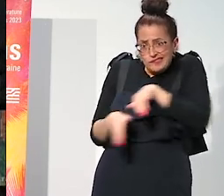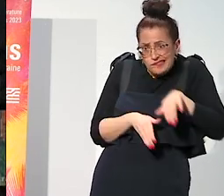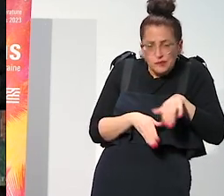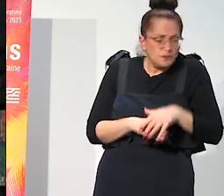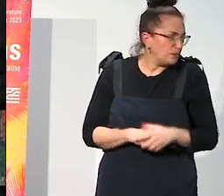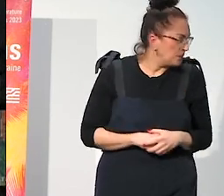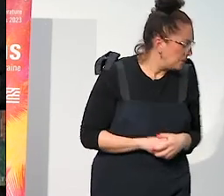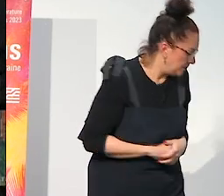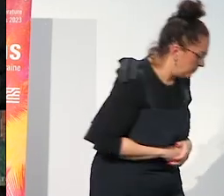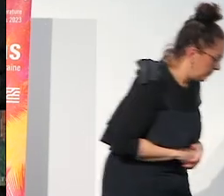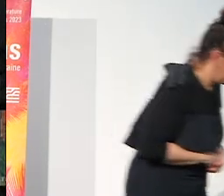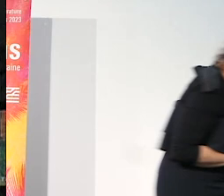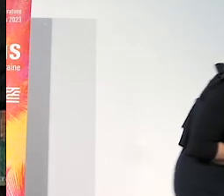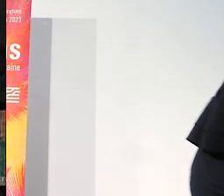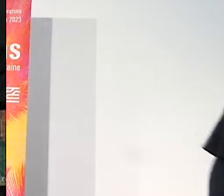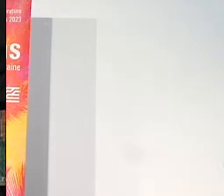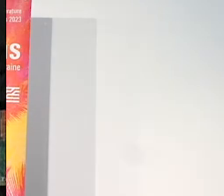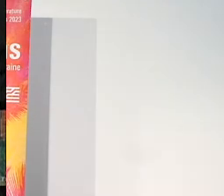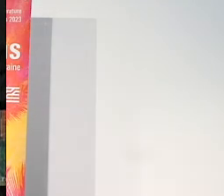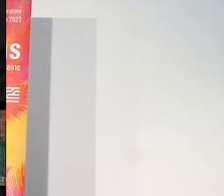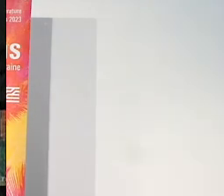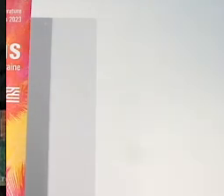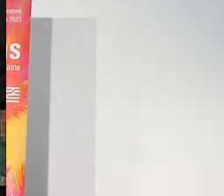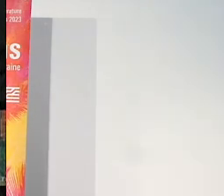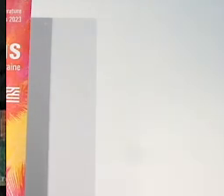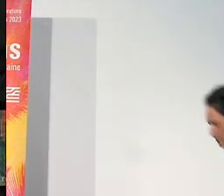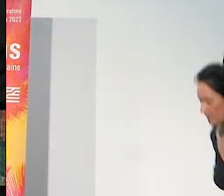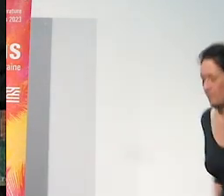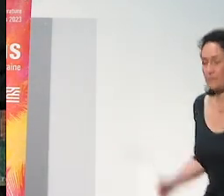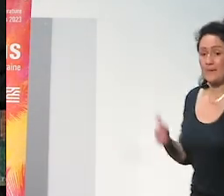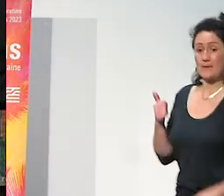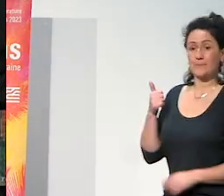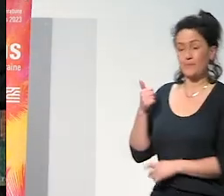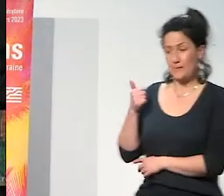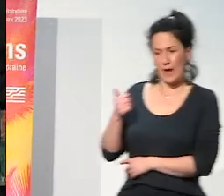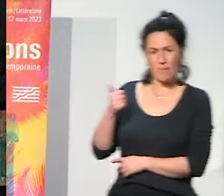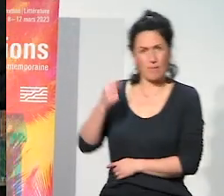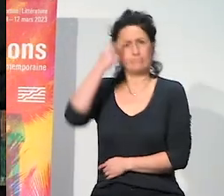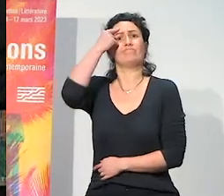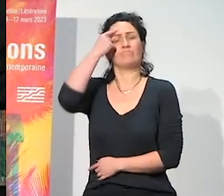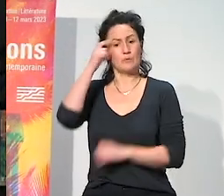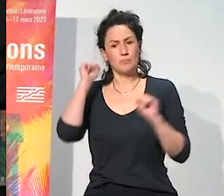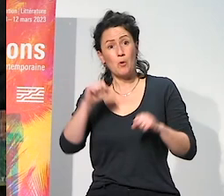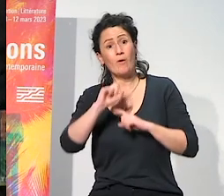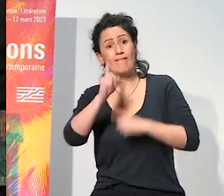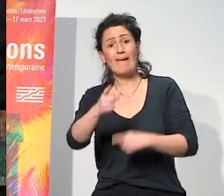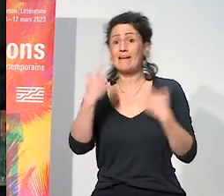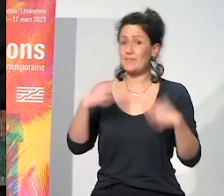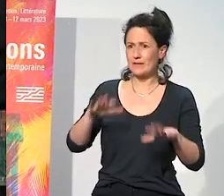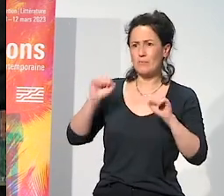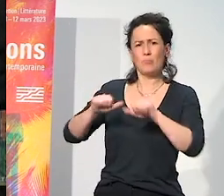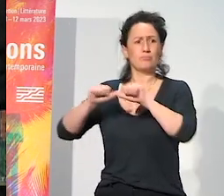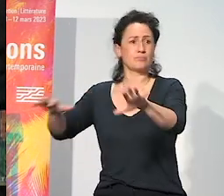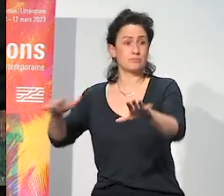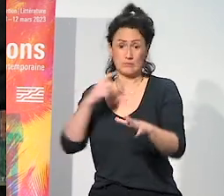je n'interprète pas, elle se dit, ah mais ça, je pourrais être publiée après-guerre, en fait. Ça, c'est un document. Mais à partir